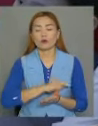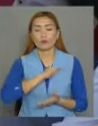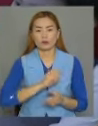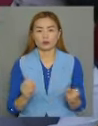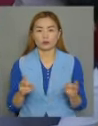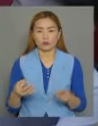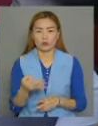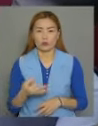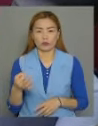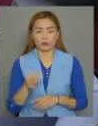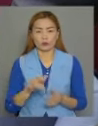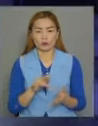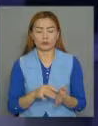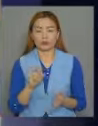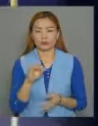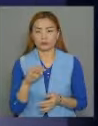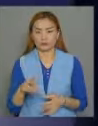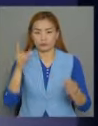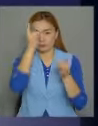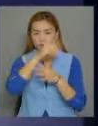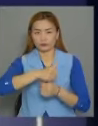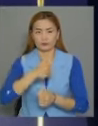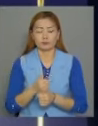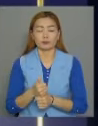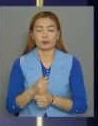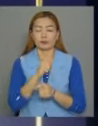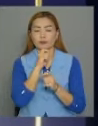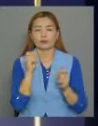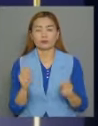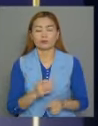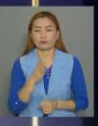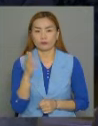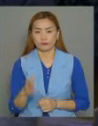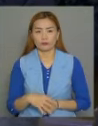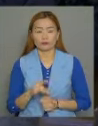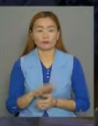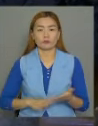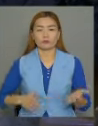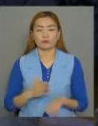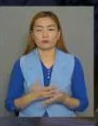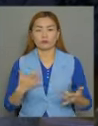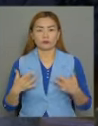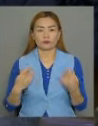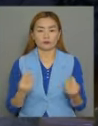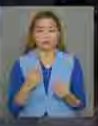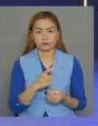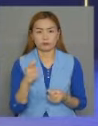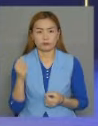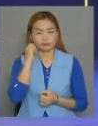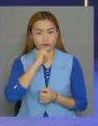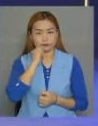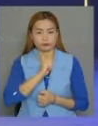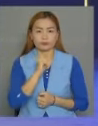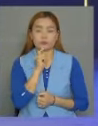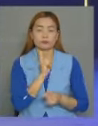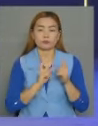арнайы облыс және қала әкімінің мәдениет басқармасының алғыс хаттары табысталды. Сонымен қатар театр майталмандары, ардагерлер кеңесі